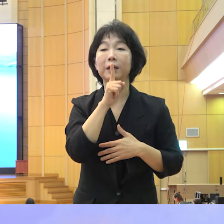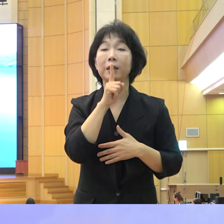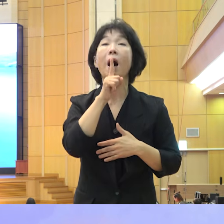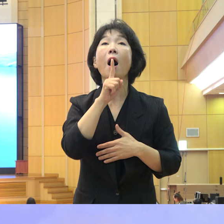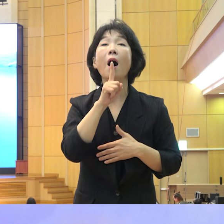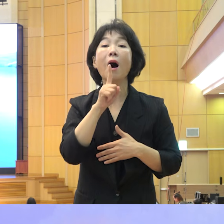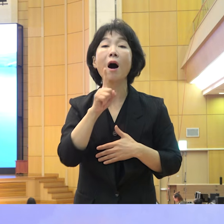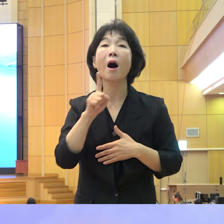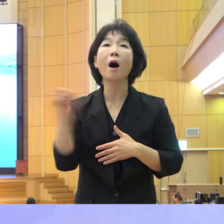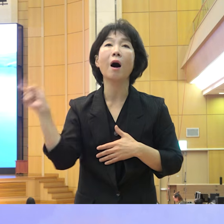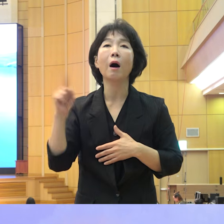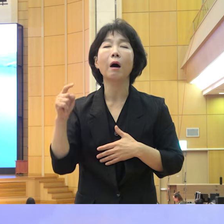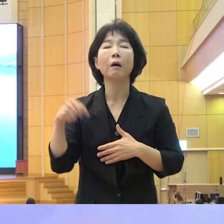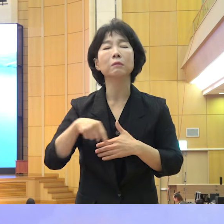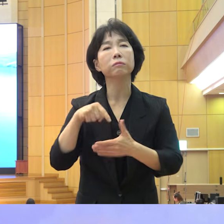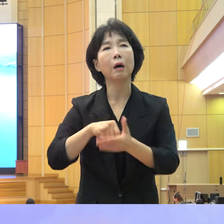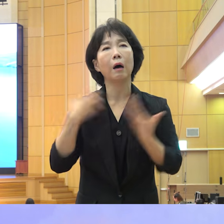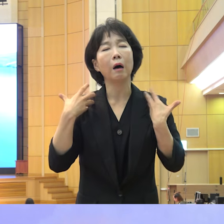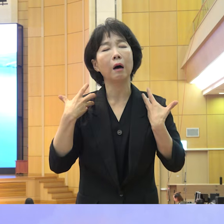지키리라